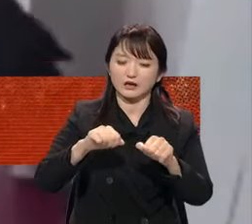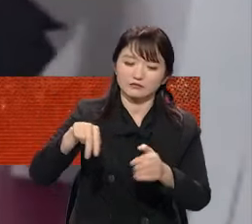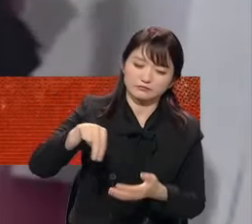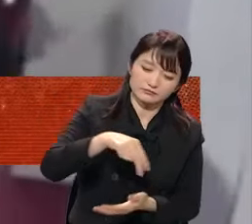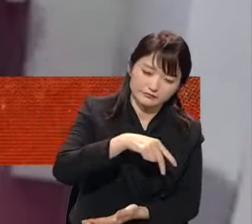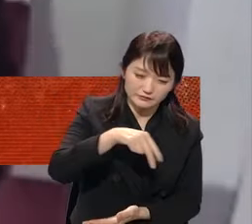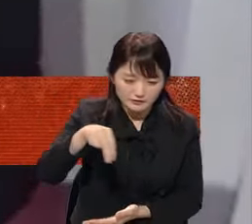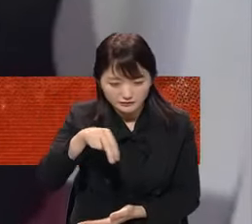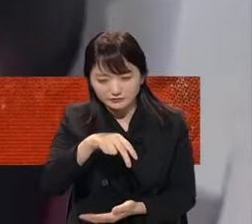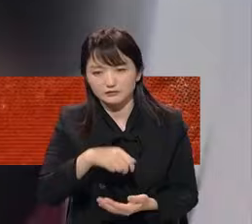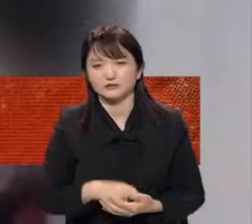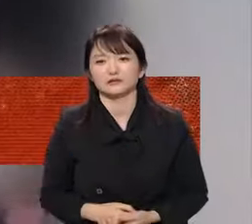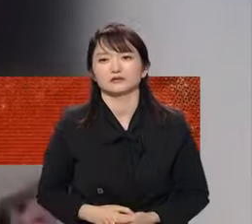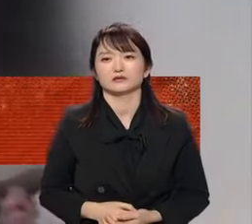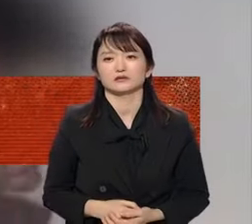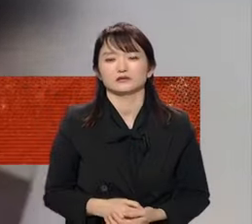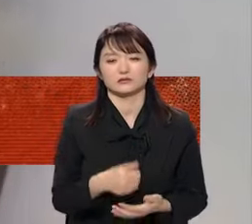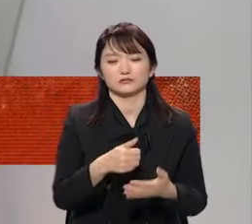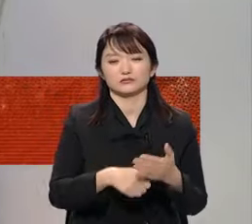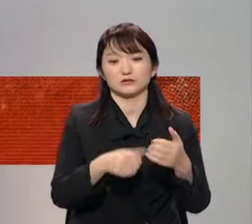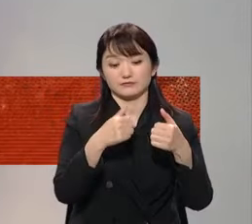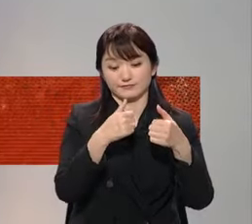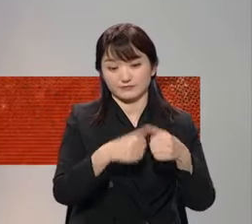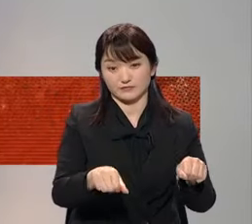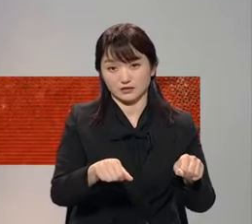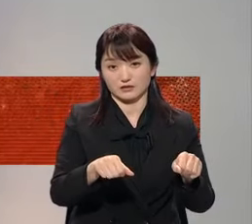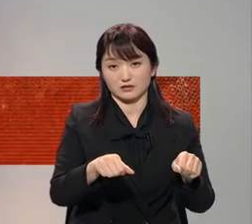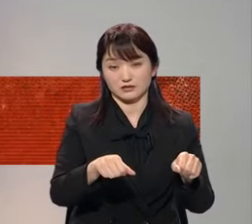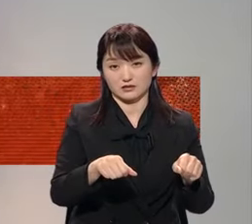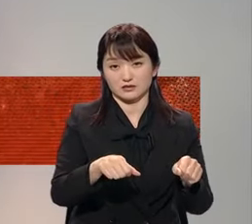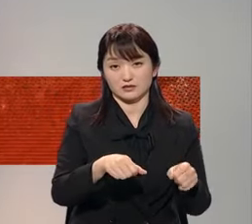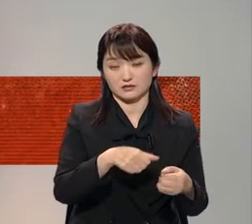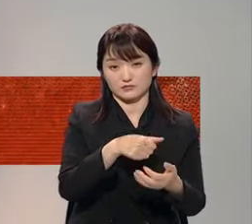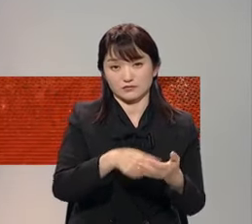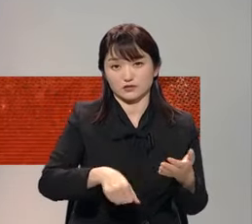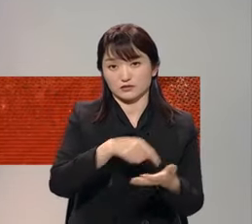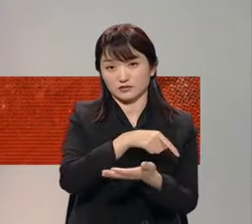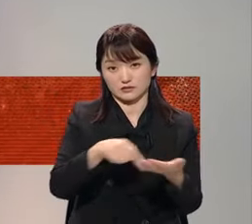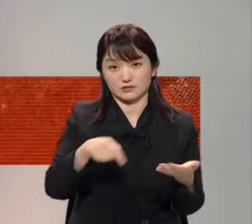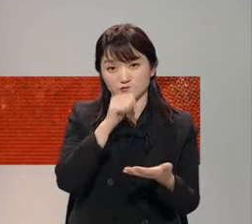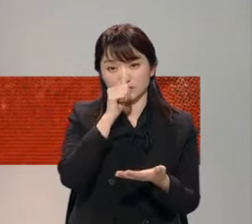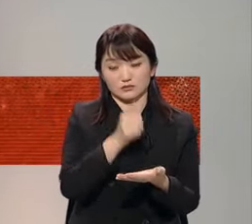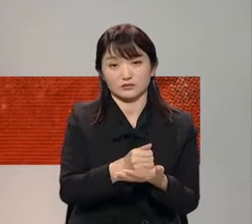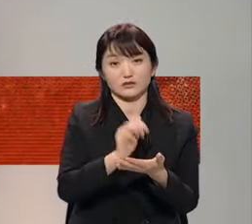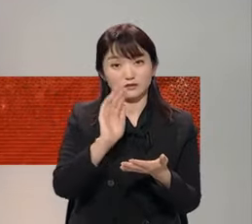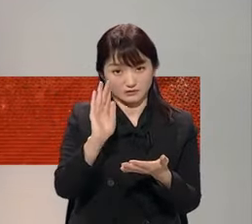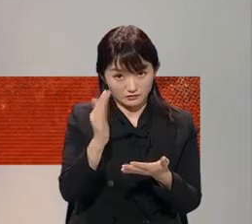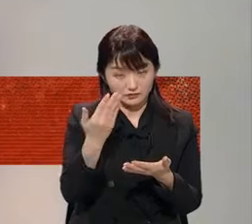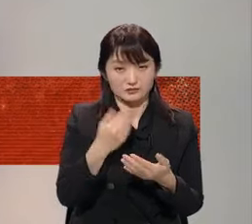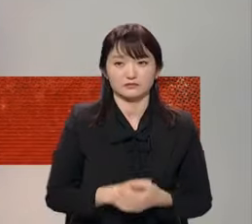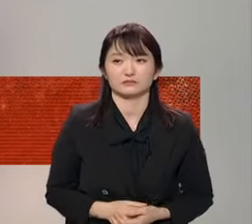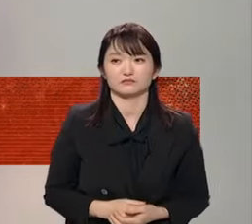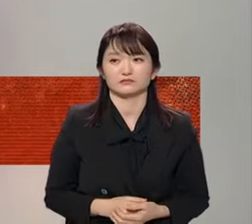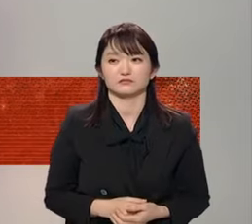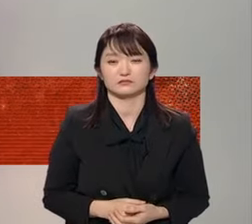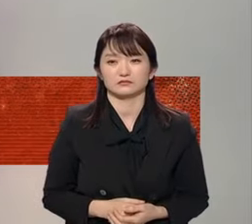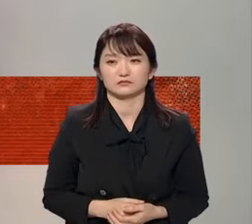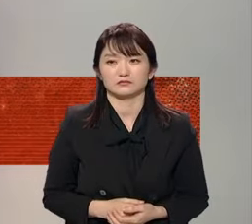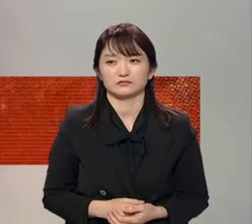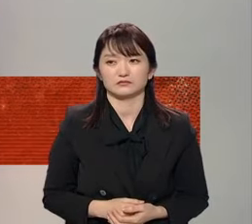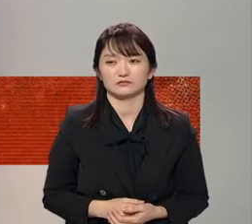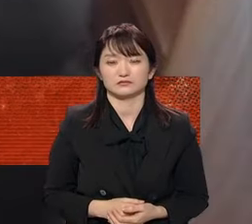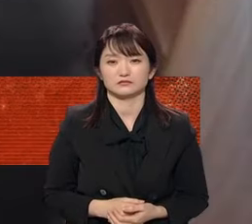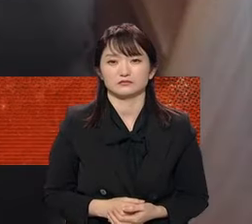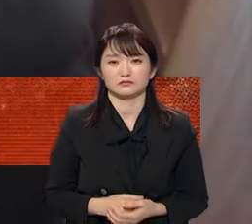저 망가뜨린 거 분명히 재물손괴죄 적용이 됩니다. 저거는 뭐 누가 봐도 적어도 미필적으로나마 고의가 있다고 볼